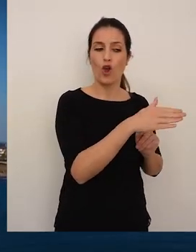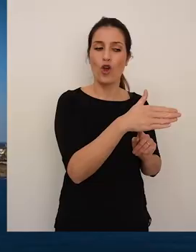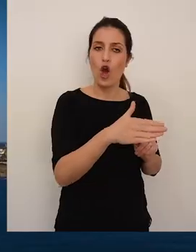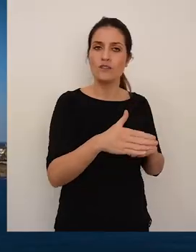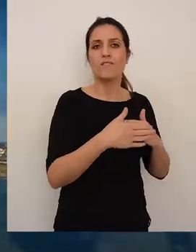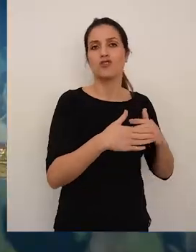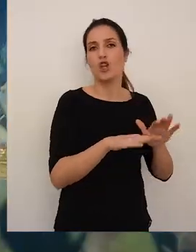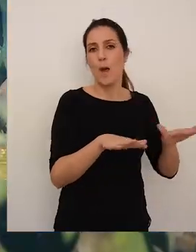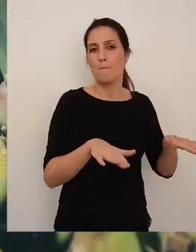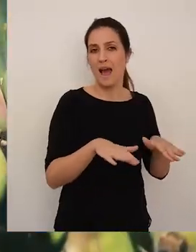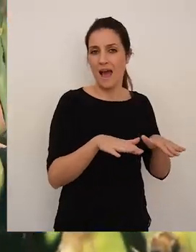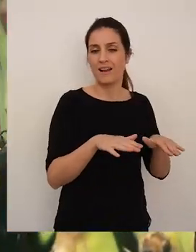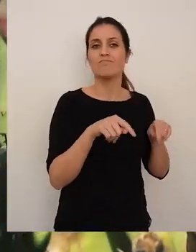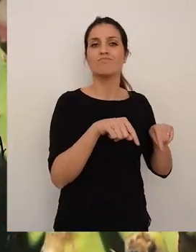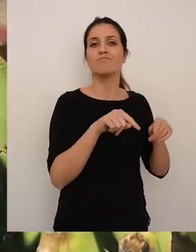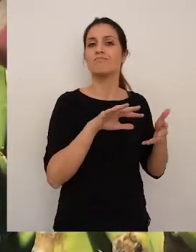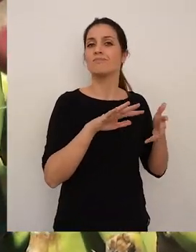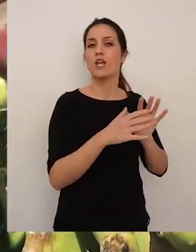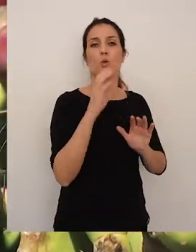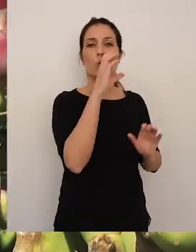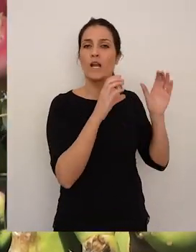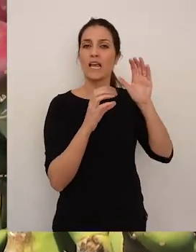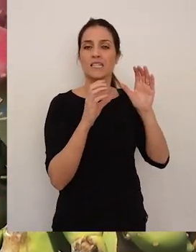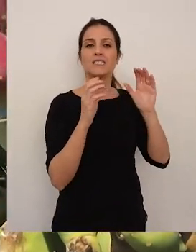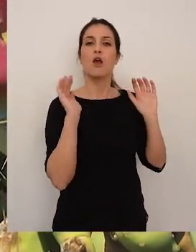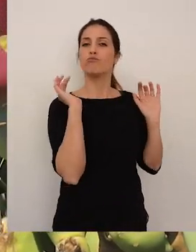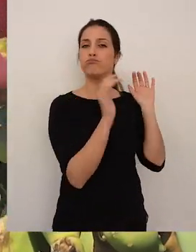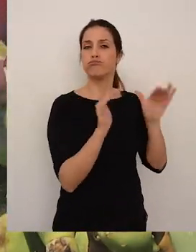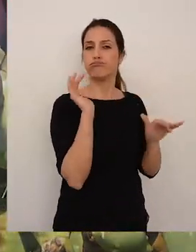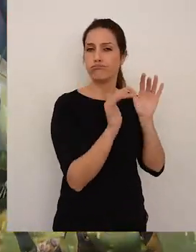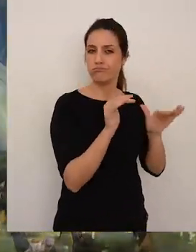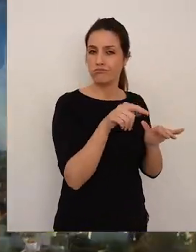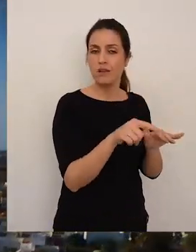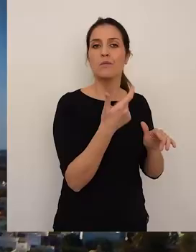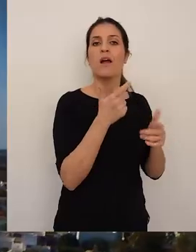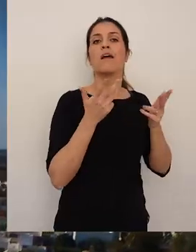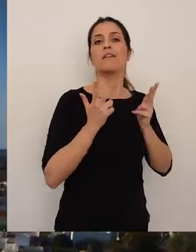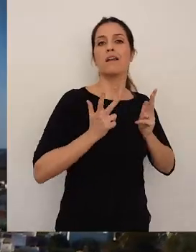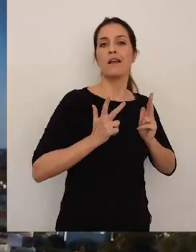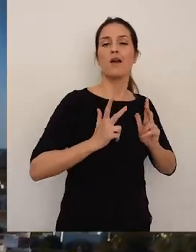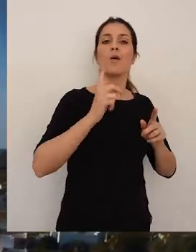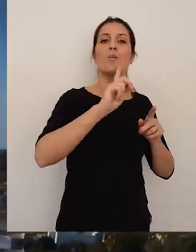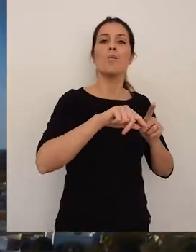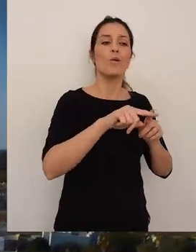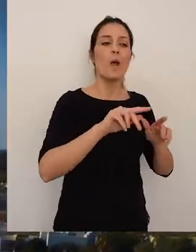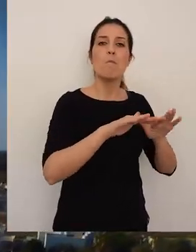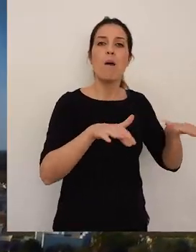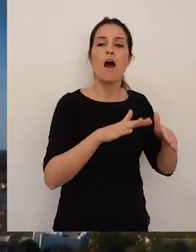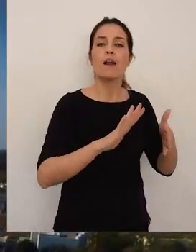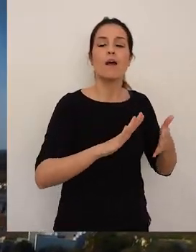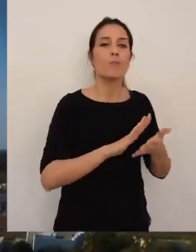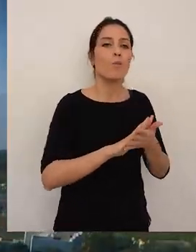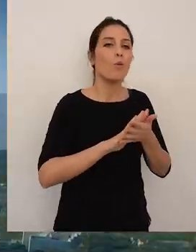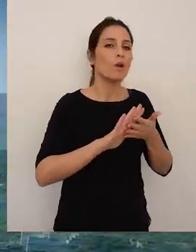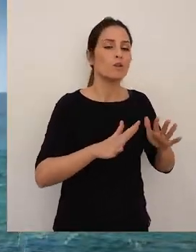Capilungo è una località costiera a ridosso del mare, divenuta oggi una meta turistica di alto livello per la tranquillità del luogo e per la